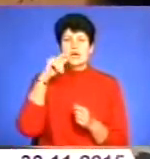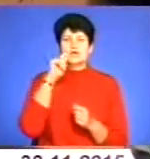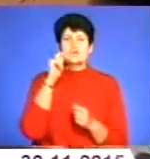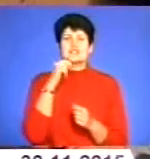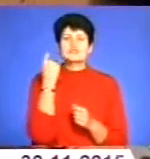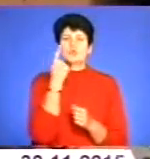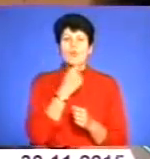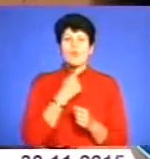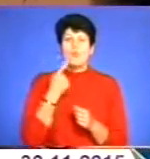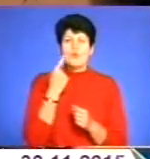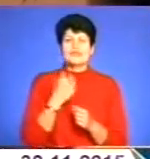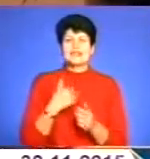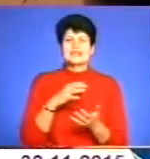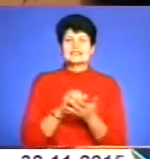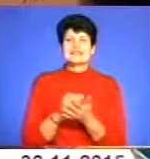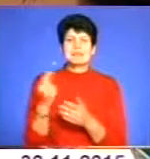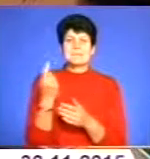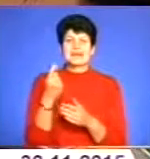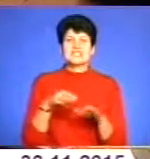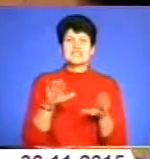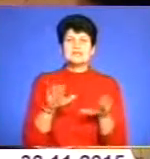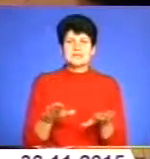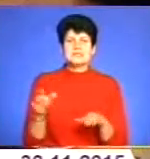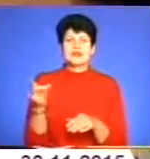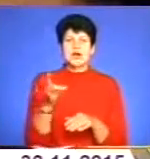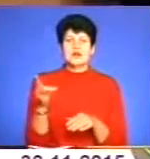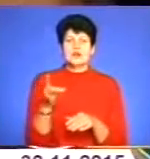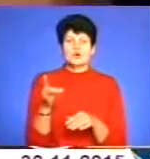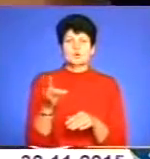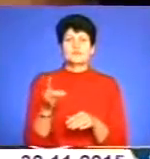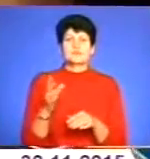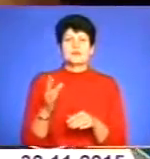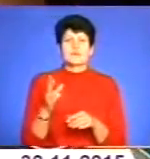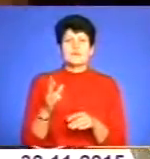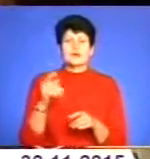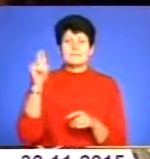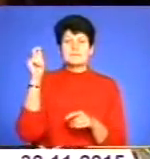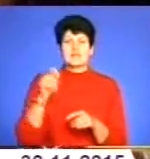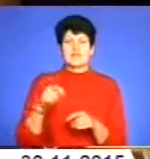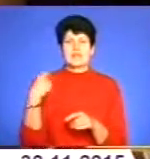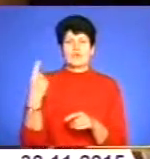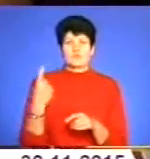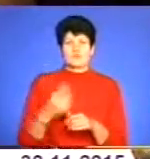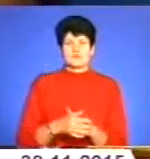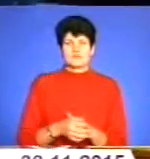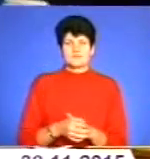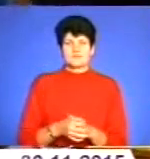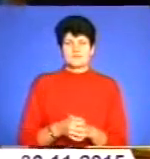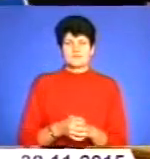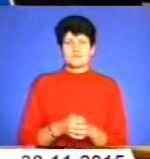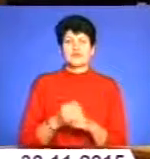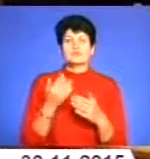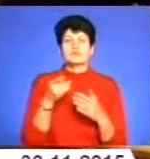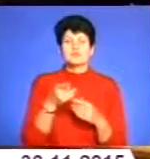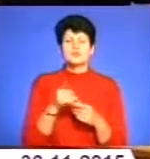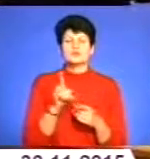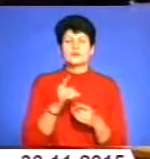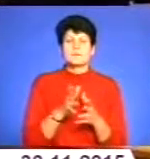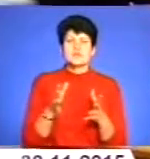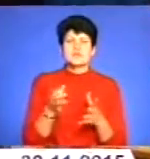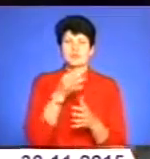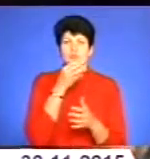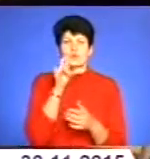мову, я зайняла перше місце на районному конкурсі, я приїхала на обласний. Що тобі більше подобається, українська